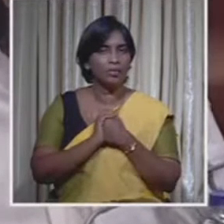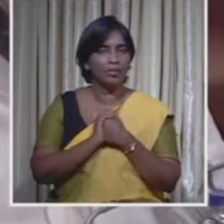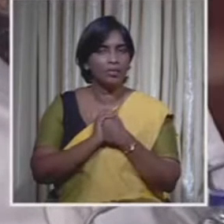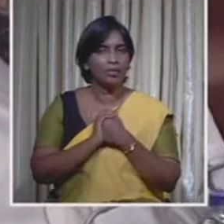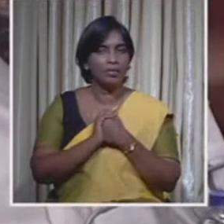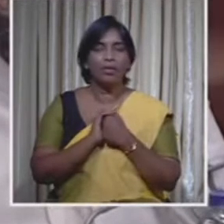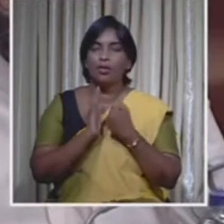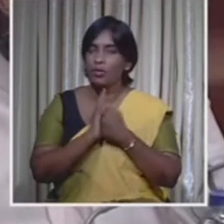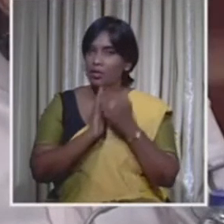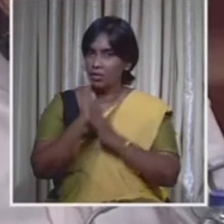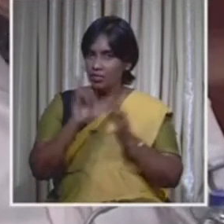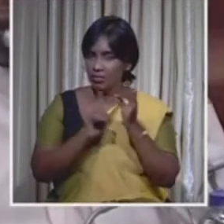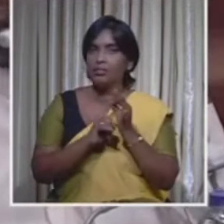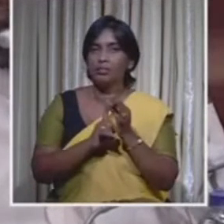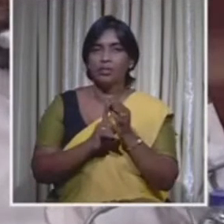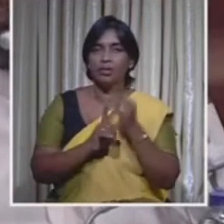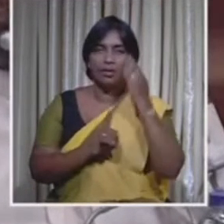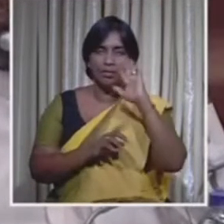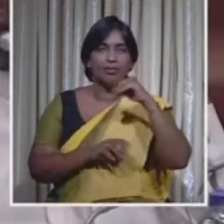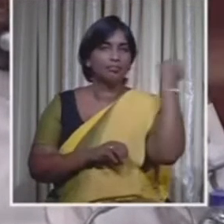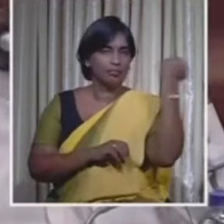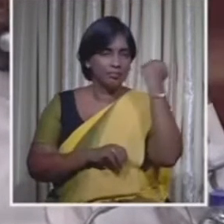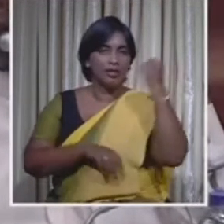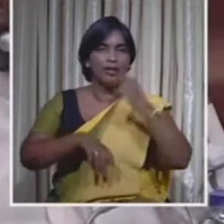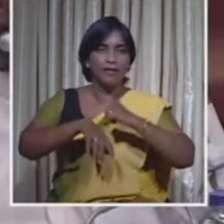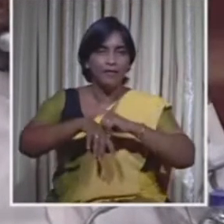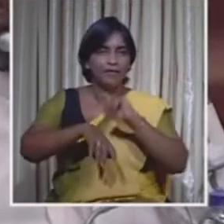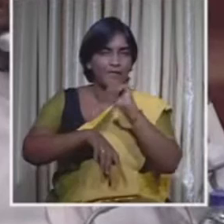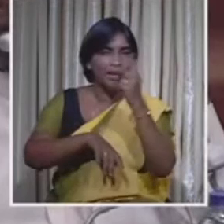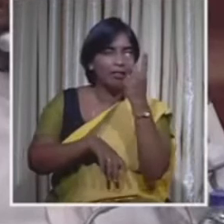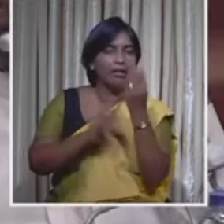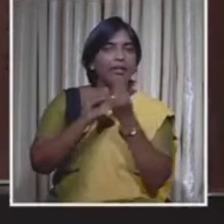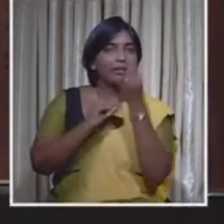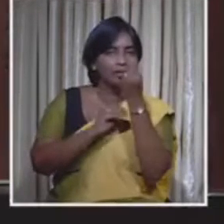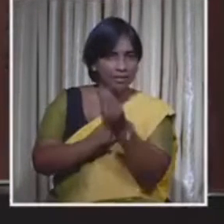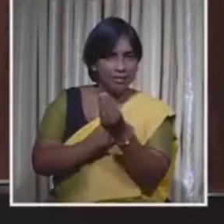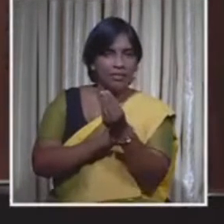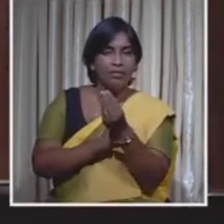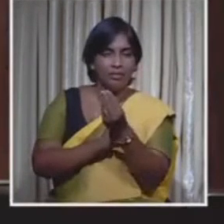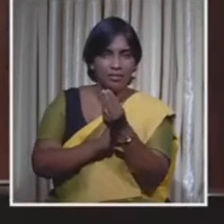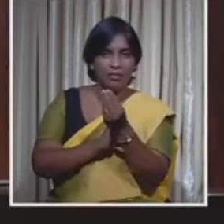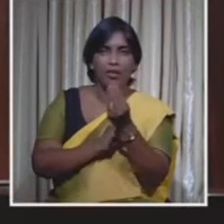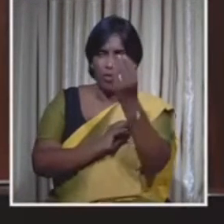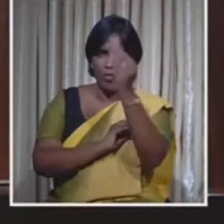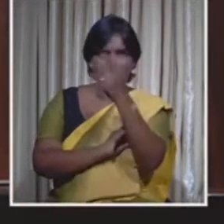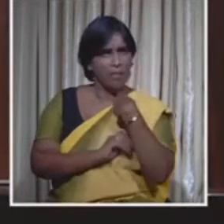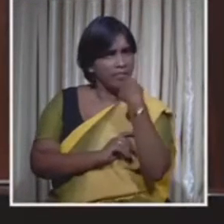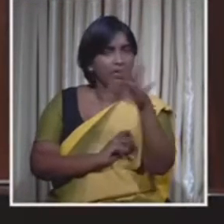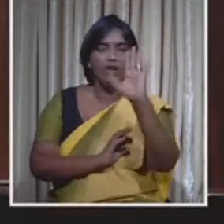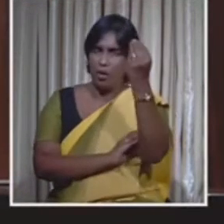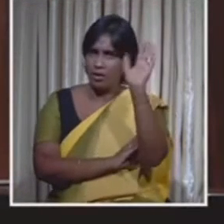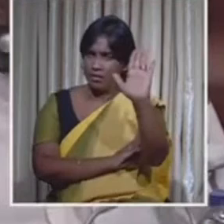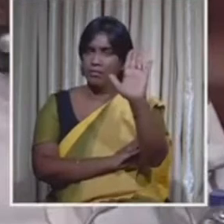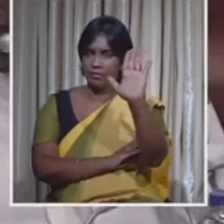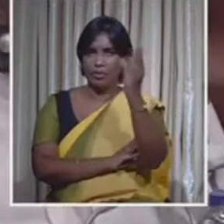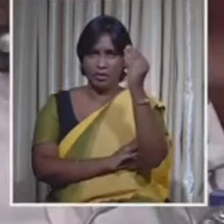මන්ත්‍රී ගරු මන්ත්‍රීතුමනි සාමාන්‍යයෙන් කතිකේ කතා කරනකොට විනාඩි දෙකක් ඉල්ලුවම දෙනවා මම එතුමාට කිව්වා ඒක පොඩ්ඩක් ඉන්න ප්ලීස් මට ඉවර